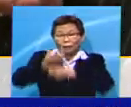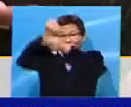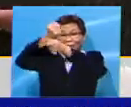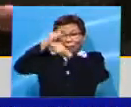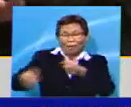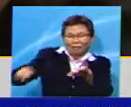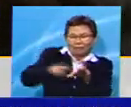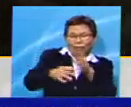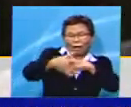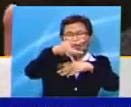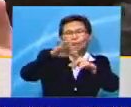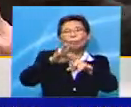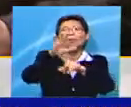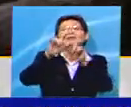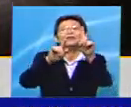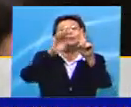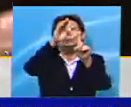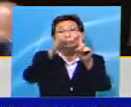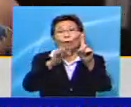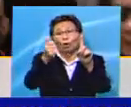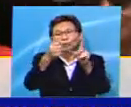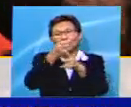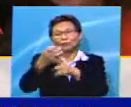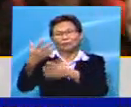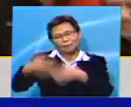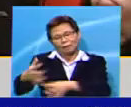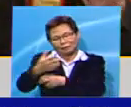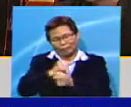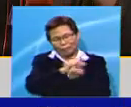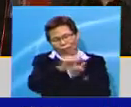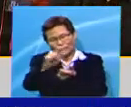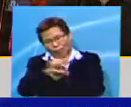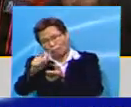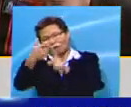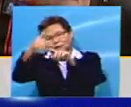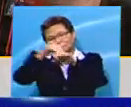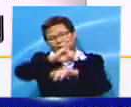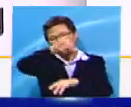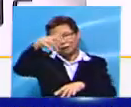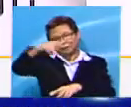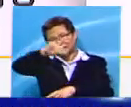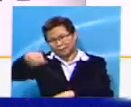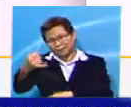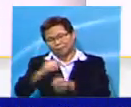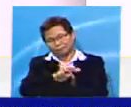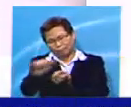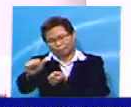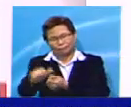tersebut seawal 1 Oktober atau selepas mendapatkan kelulusan pewartaan daripada JPJ.